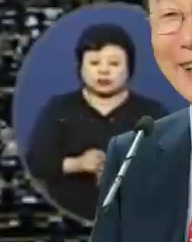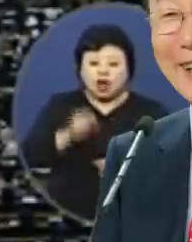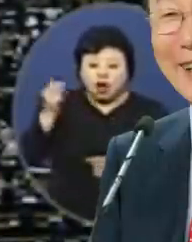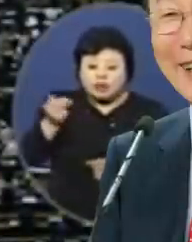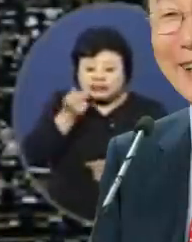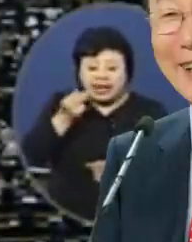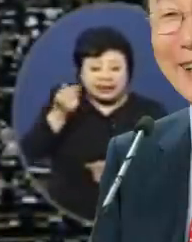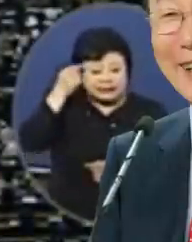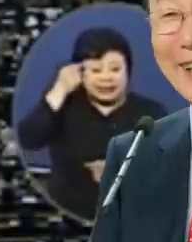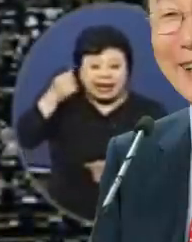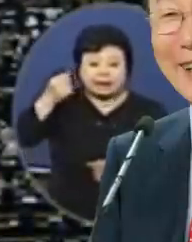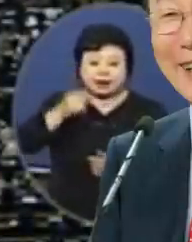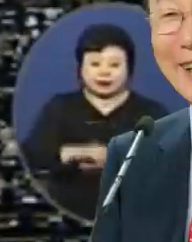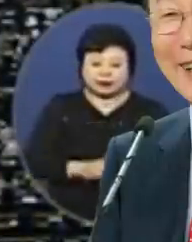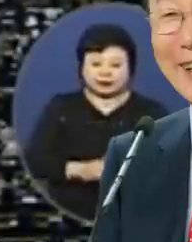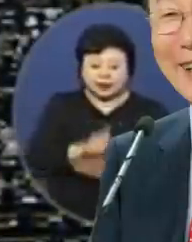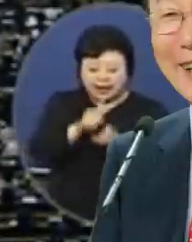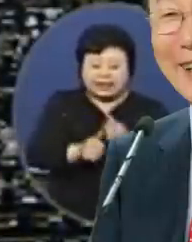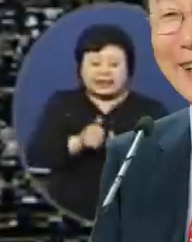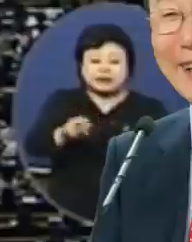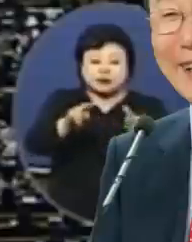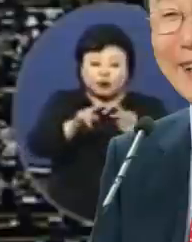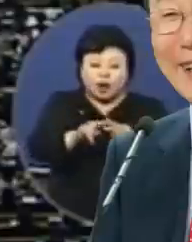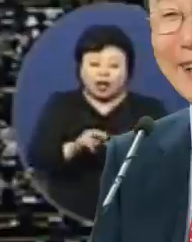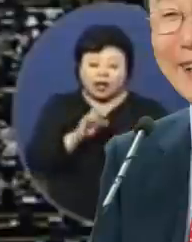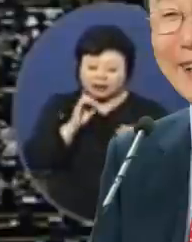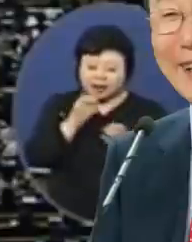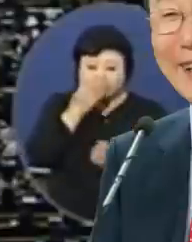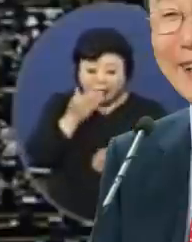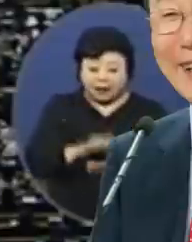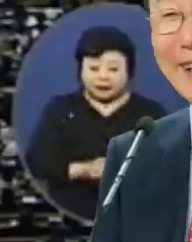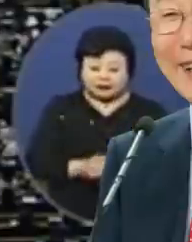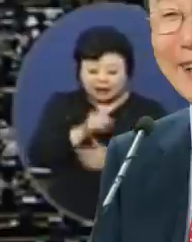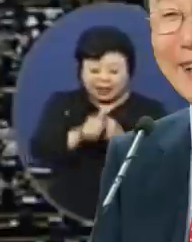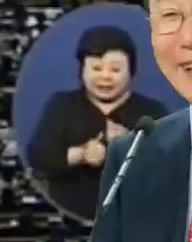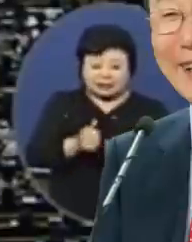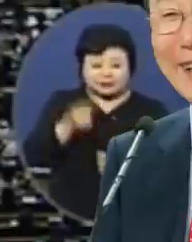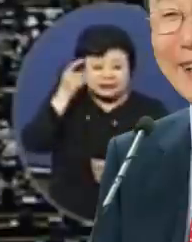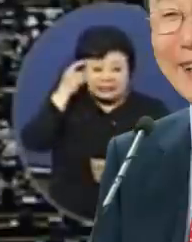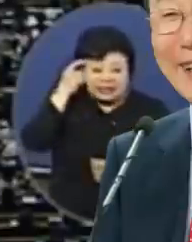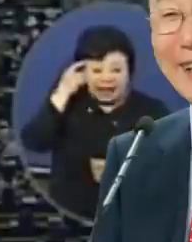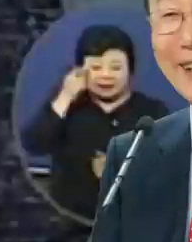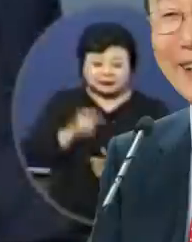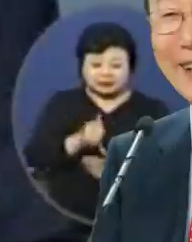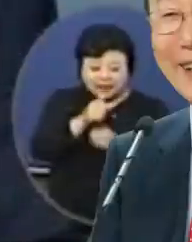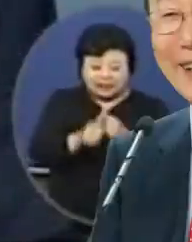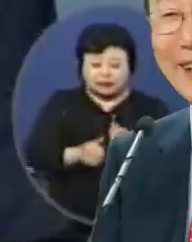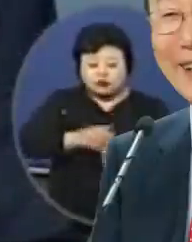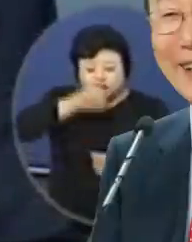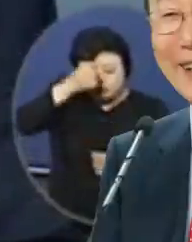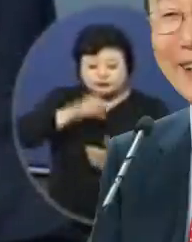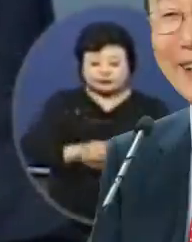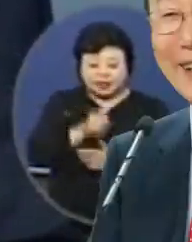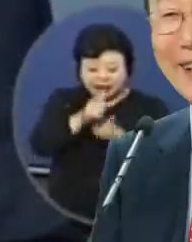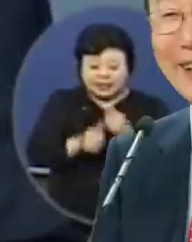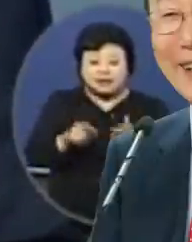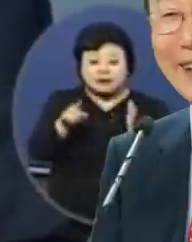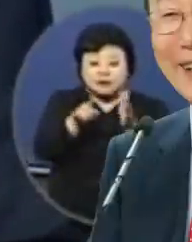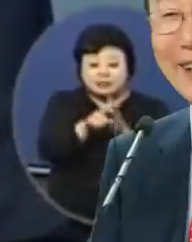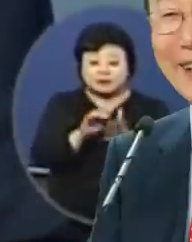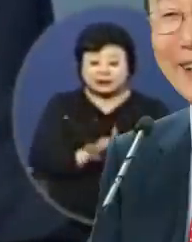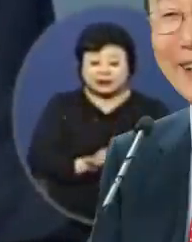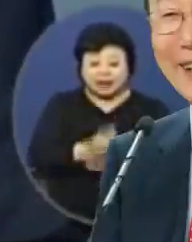영생을 생각하면 하나님과 대화를 할 수 있는 것입니다. 하나님은 생각입니다. 하나님은 꿈입니다. 하나님은